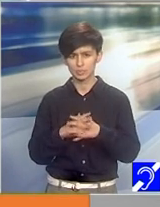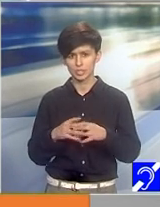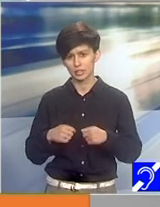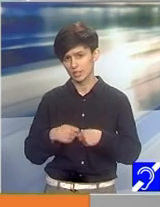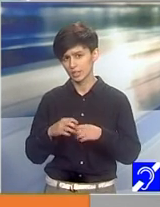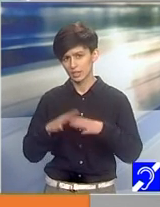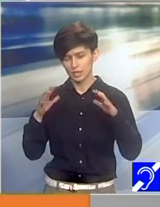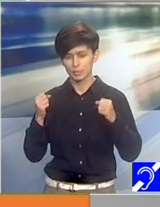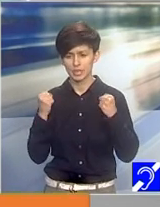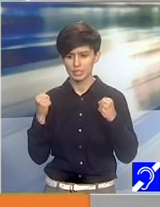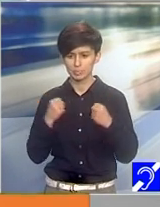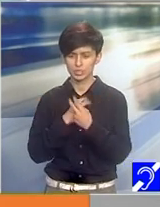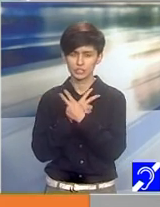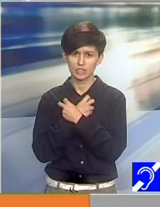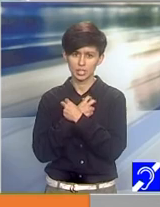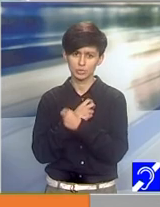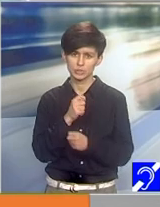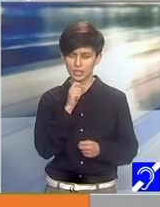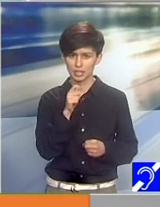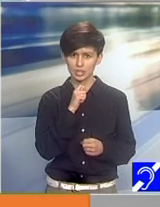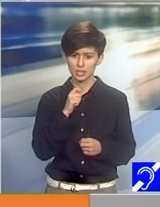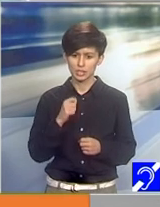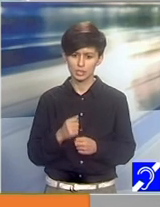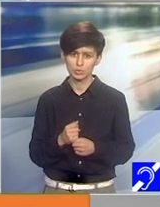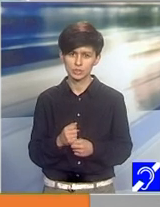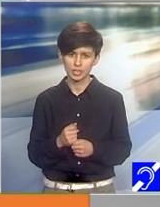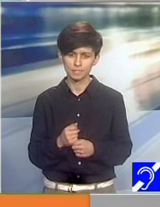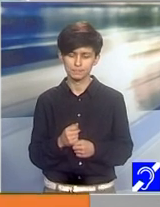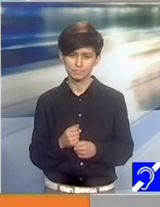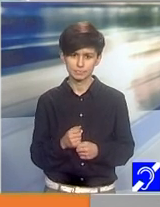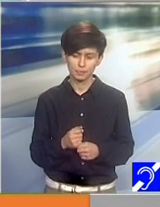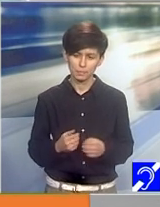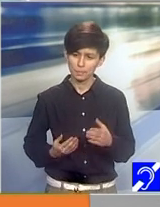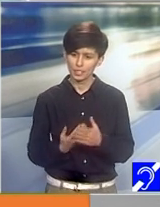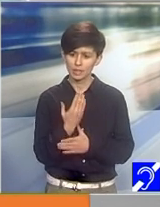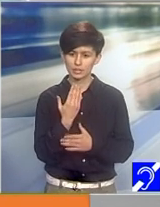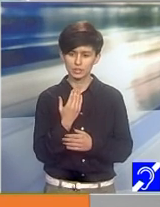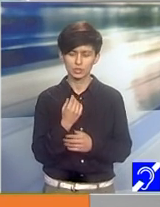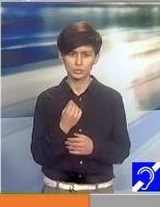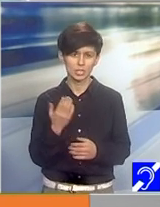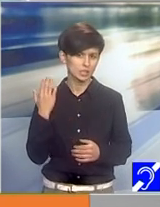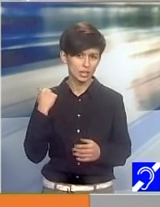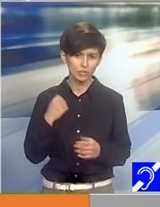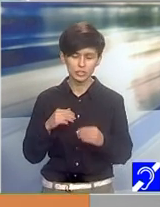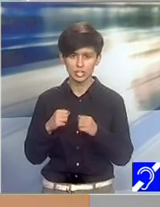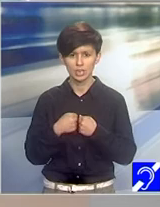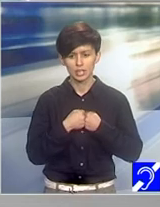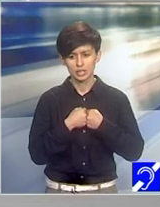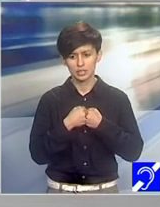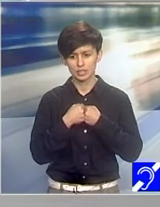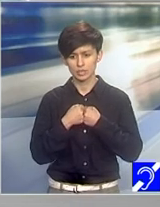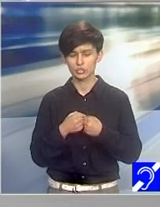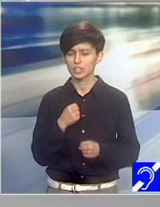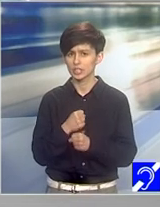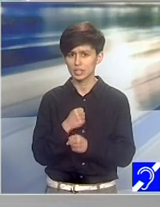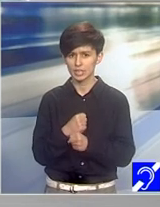spațiu, Austria, Rusia, Imperiul Otoman, mai cu seamă, nu odată au pus pe tapet în cadrul negocierilor realizarea unui